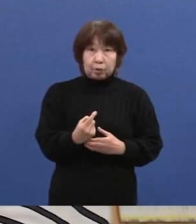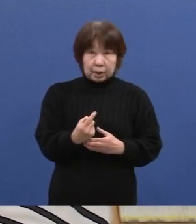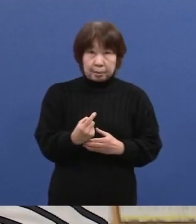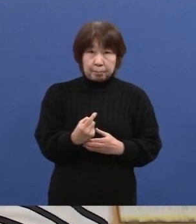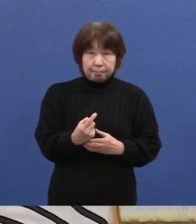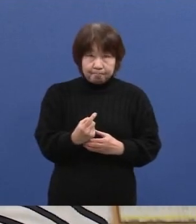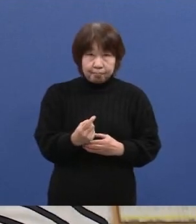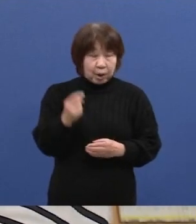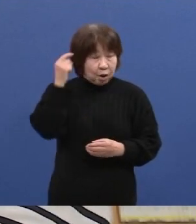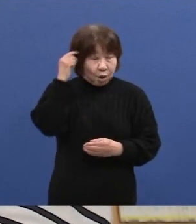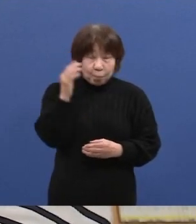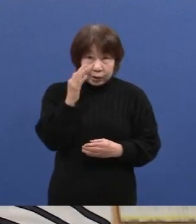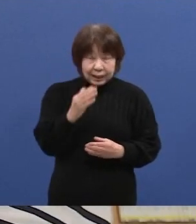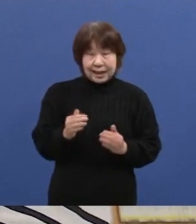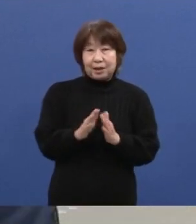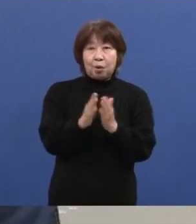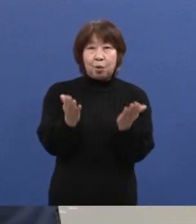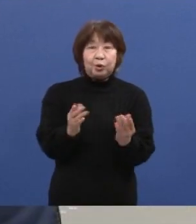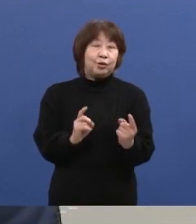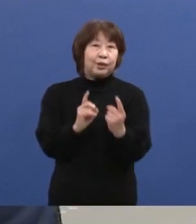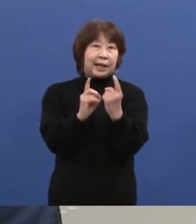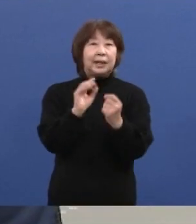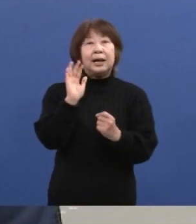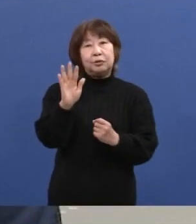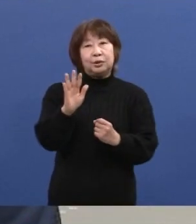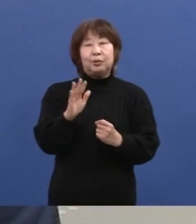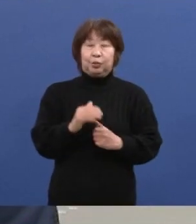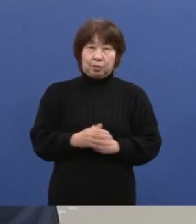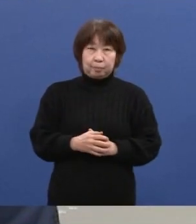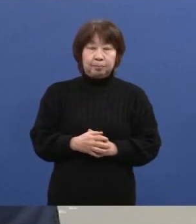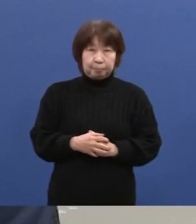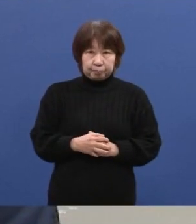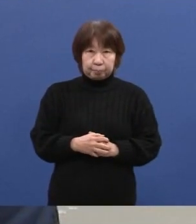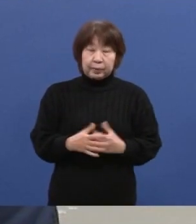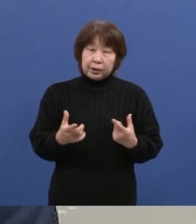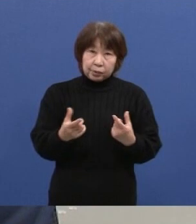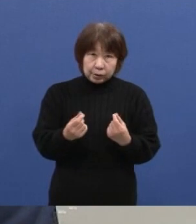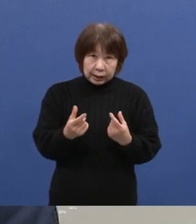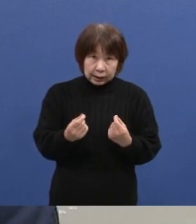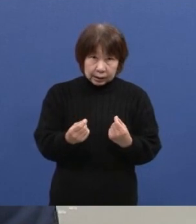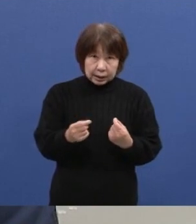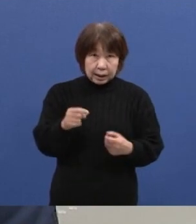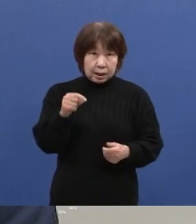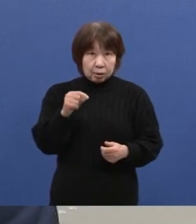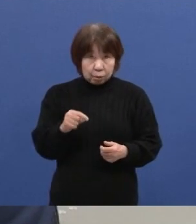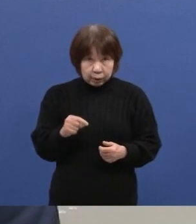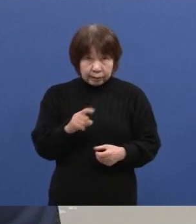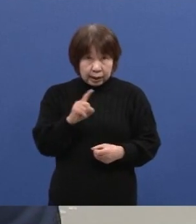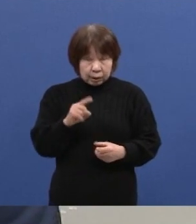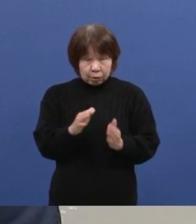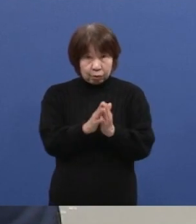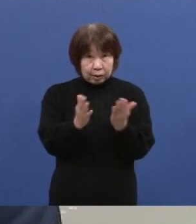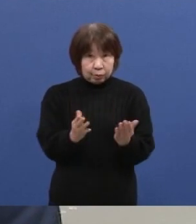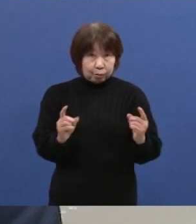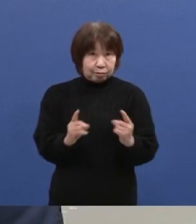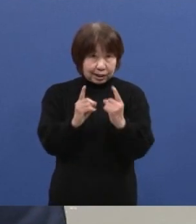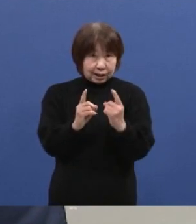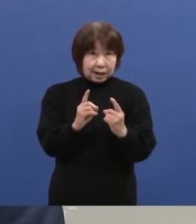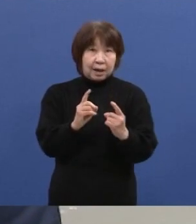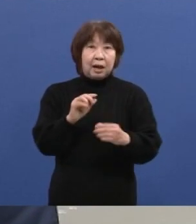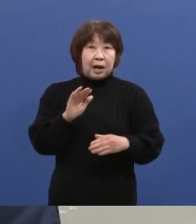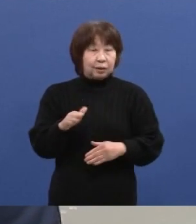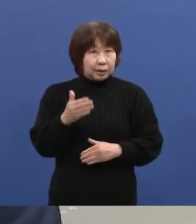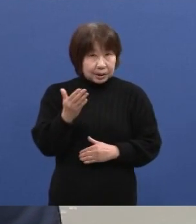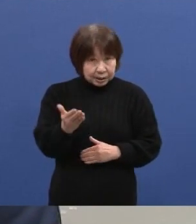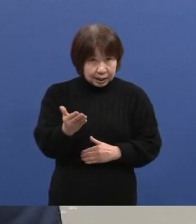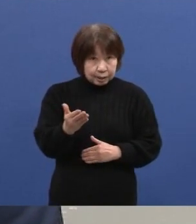思わぬ本との出会いがあるということです。 そうなんですね。図書館ではどんな本との出会いがあるんですか？ はい、